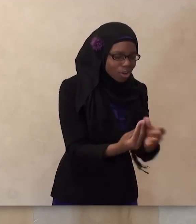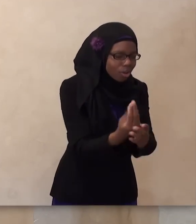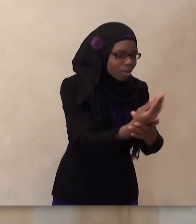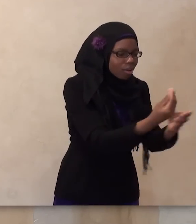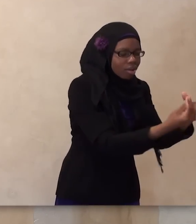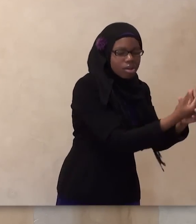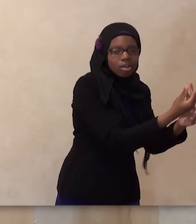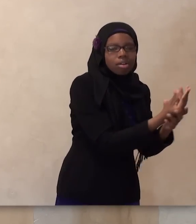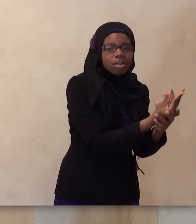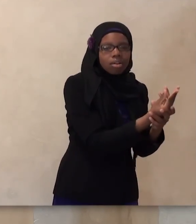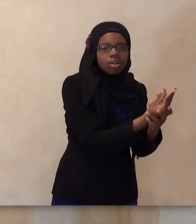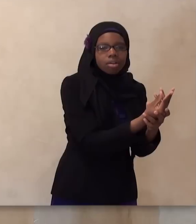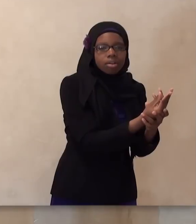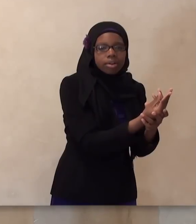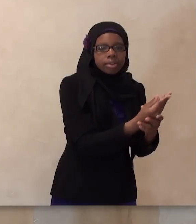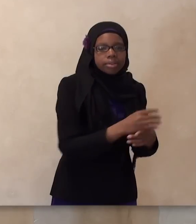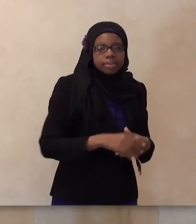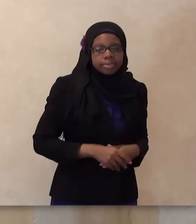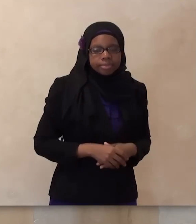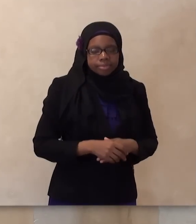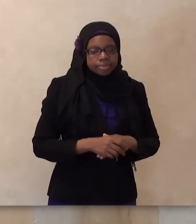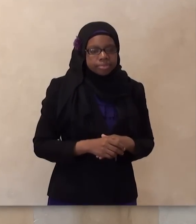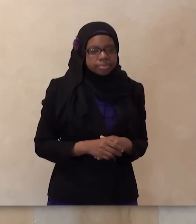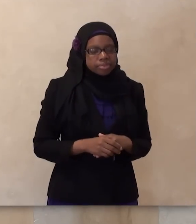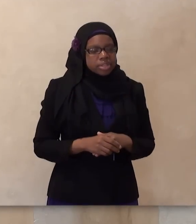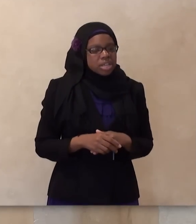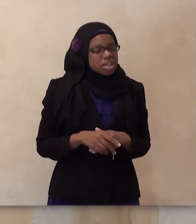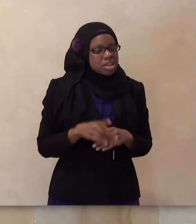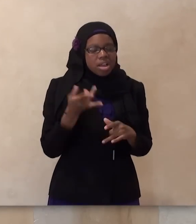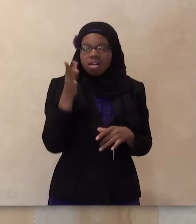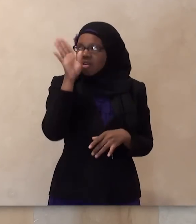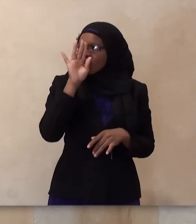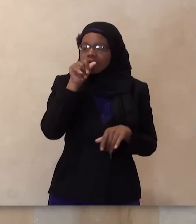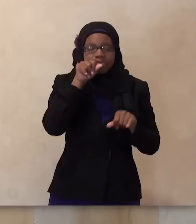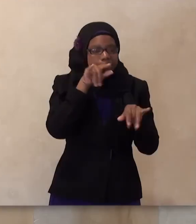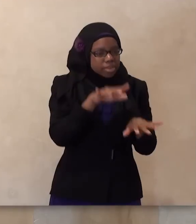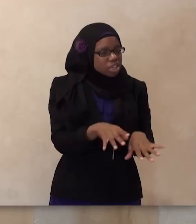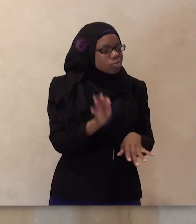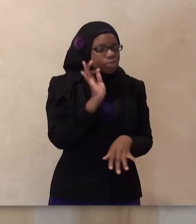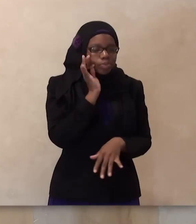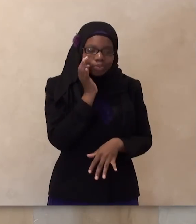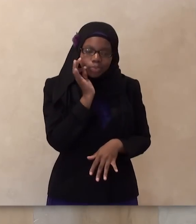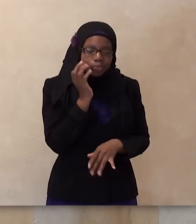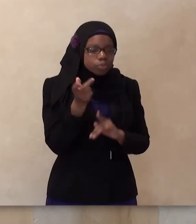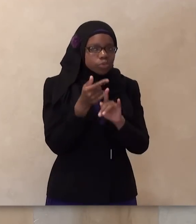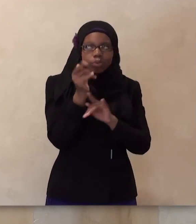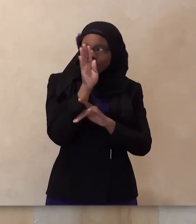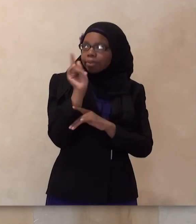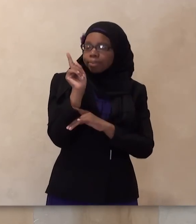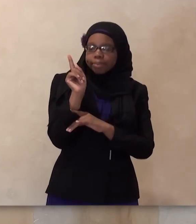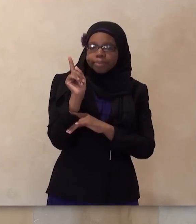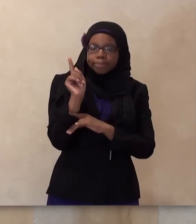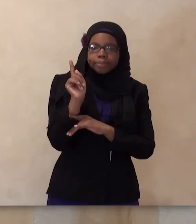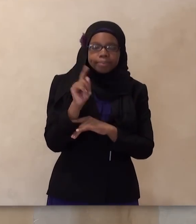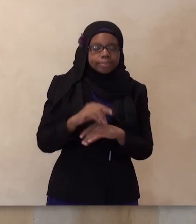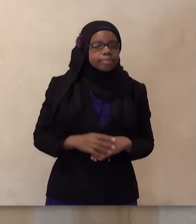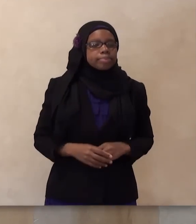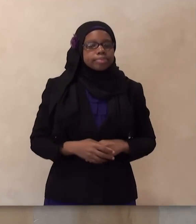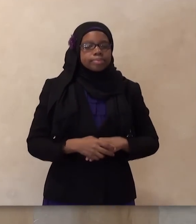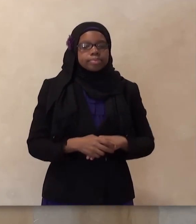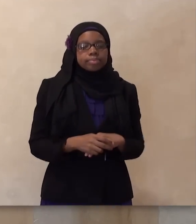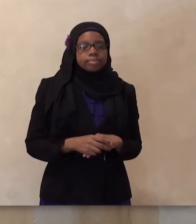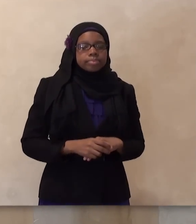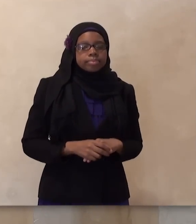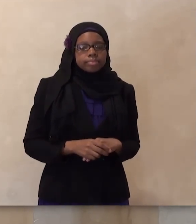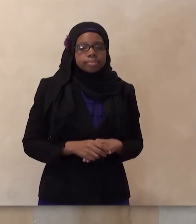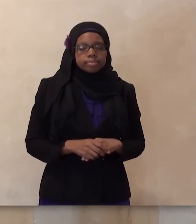property of the fruit that he was blessed, he was bestowed upon by Allah subhanahu wa ta'ala. فَقَالَ لِصَاحِبِهِ